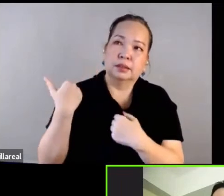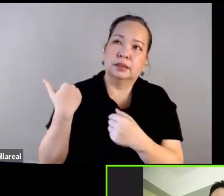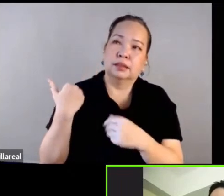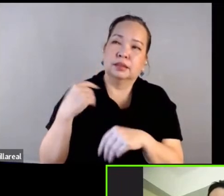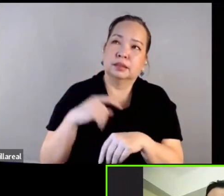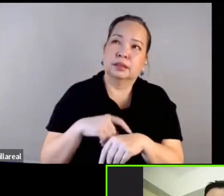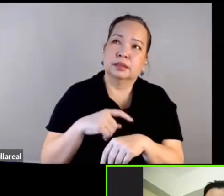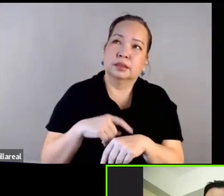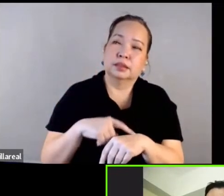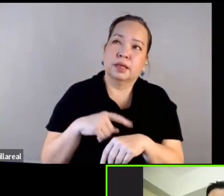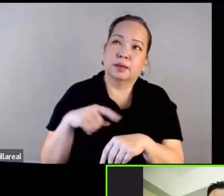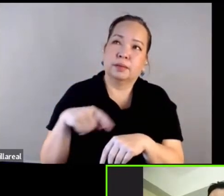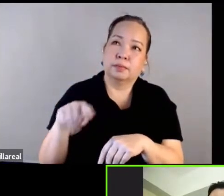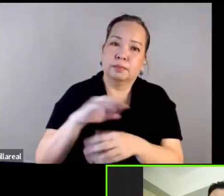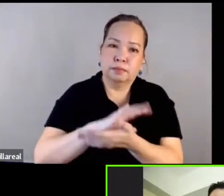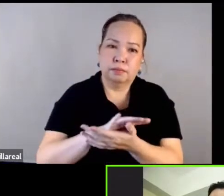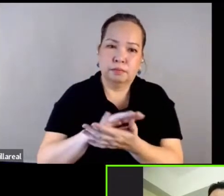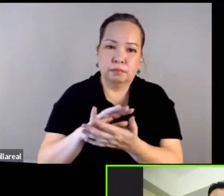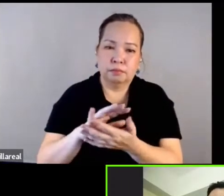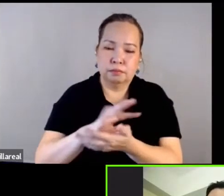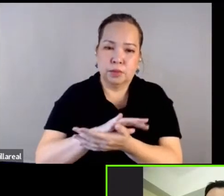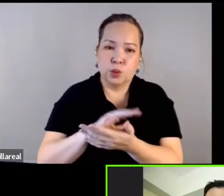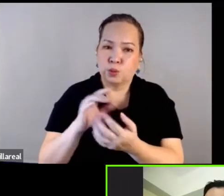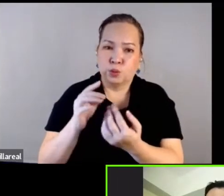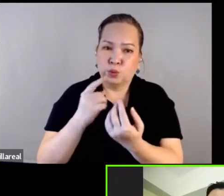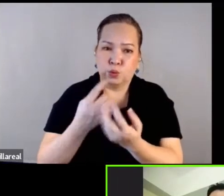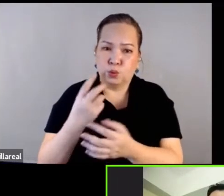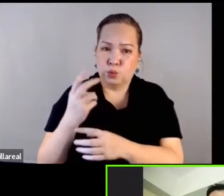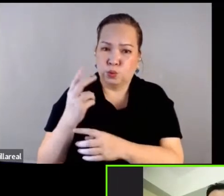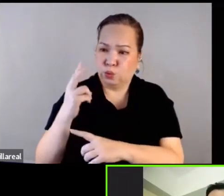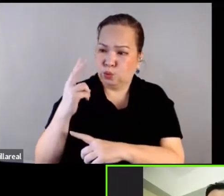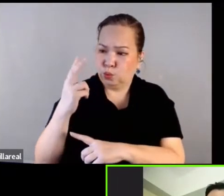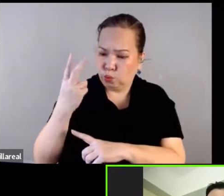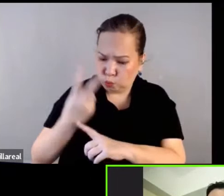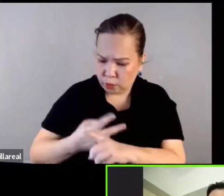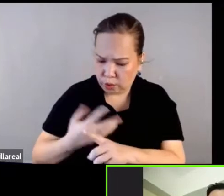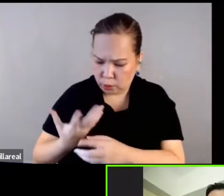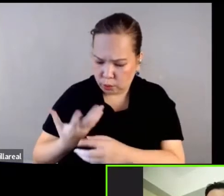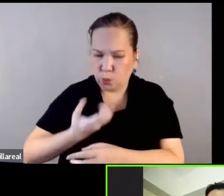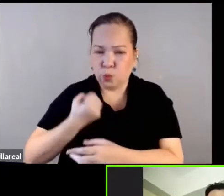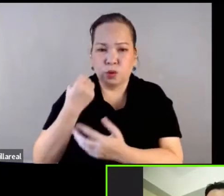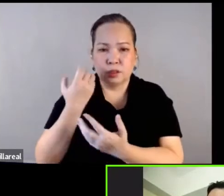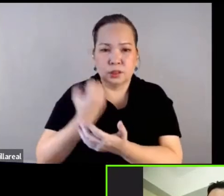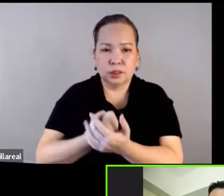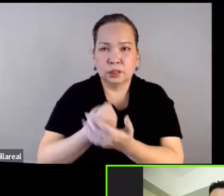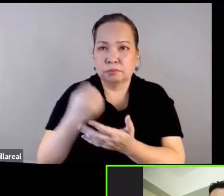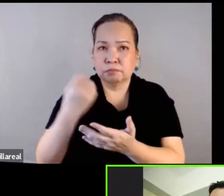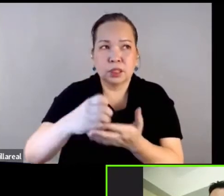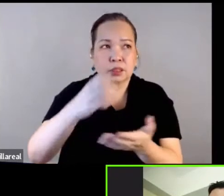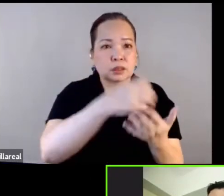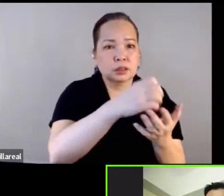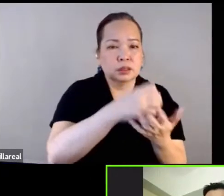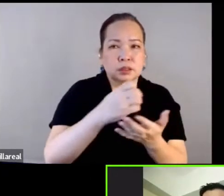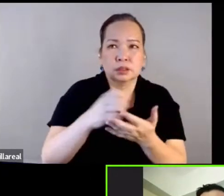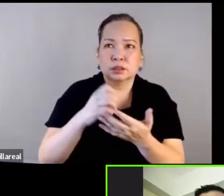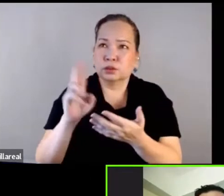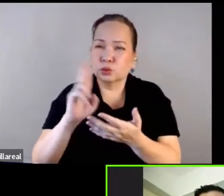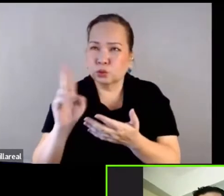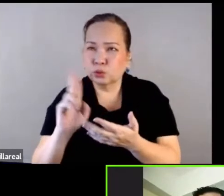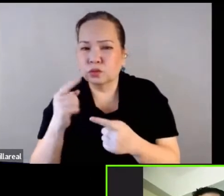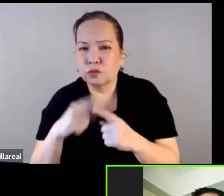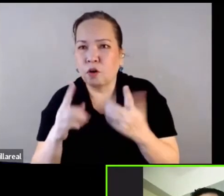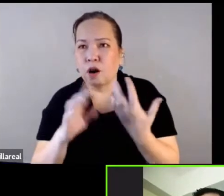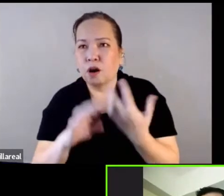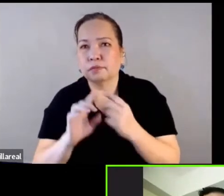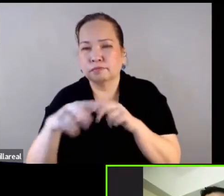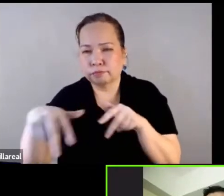halos 2 buwan ng aming sahod, Mr. Chair, ay naibigay namin hindi lamang sa internet kundi sa may kinalaman sa distance learning, no. Tama rin